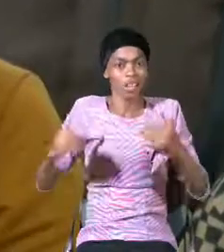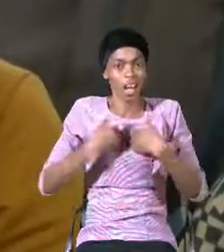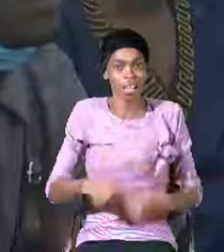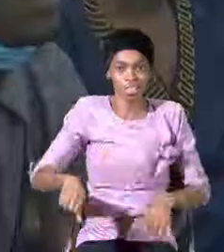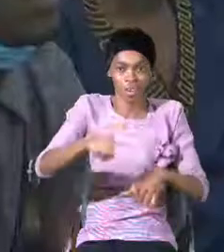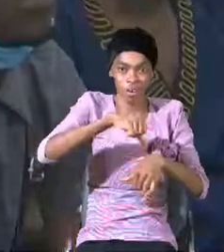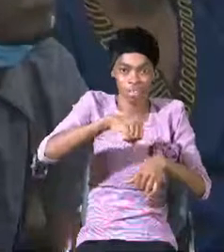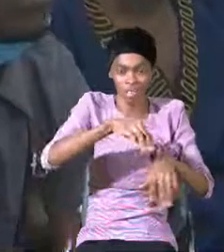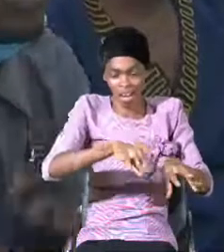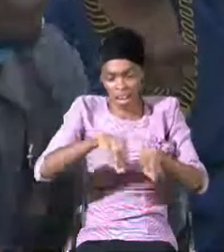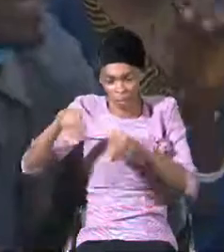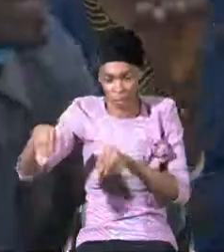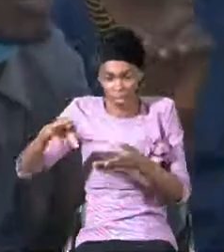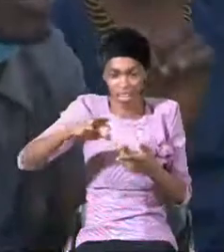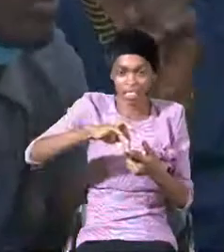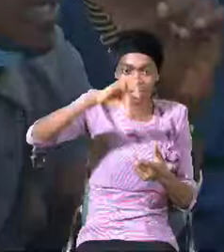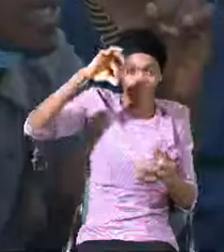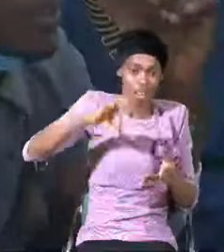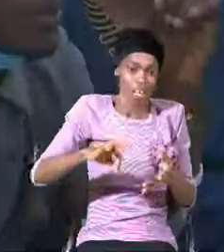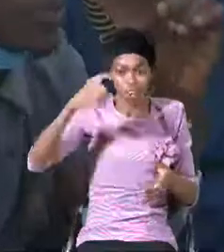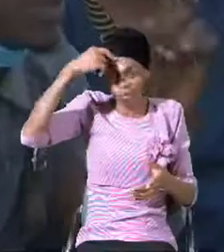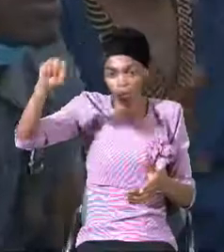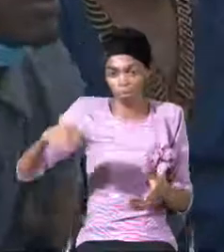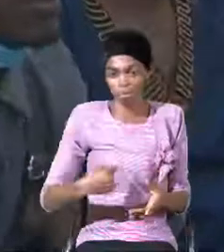au lieu que Dieu a établi pour moi.